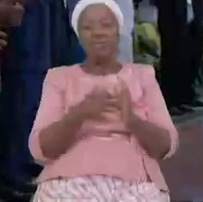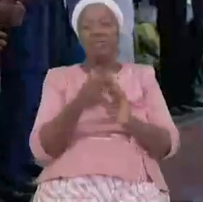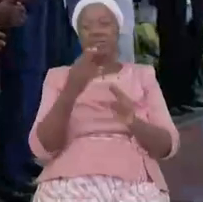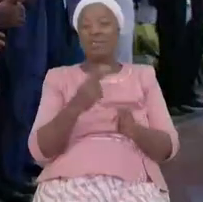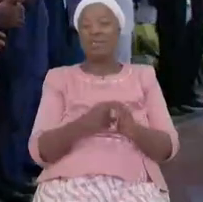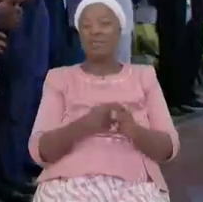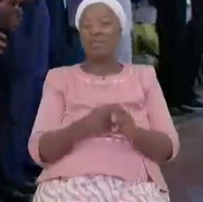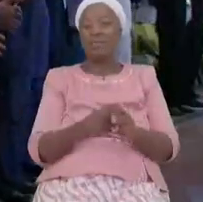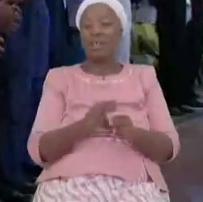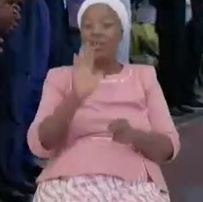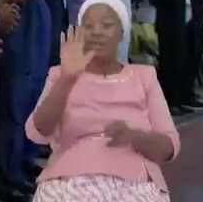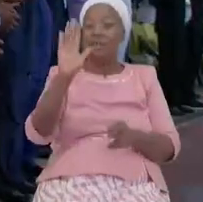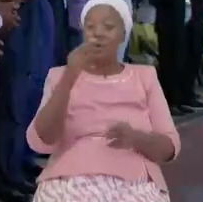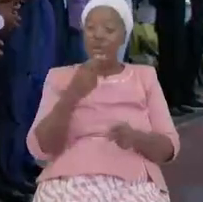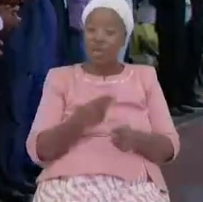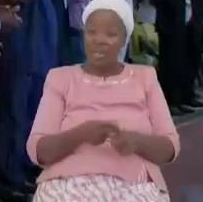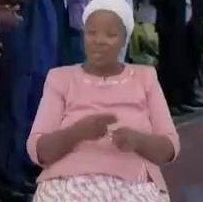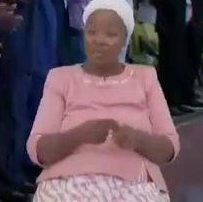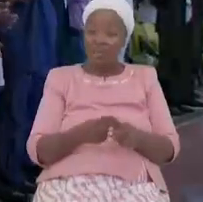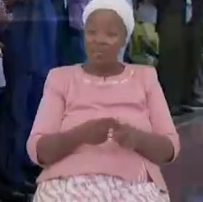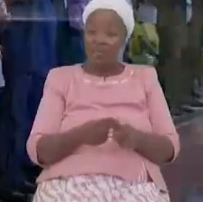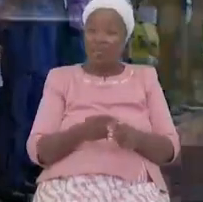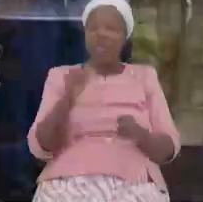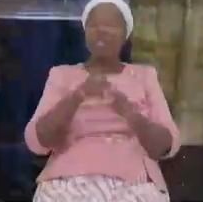Ton nom au ciel